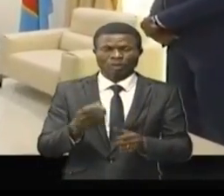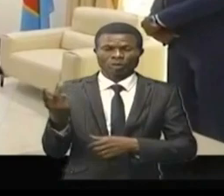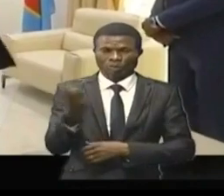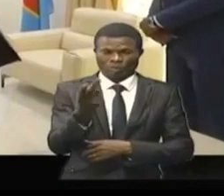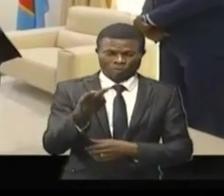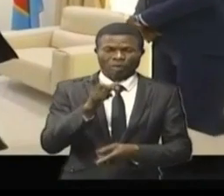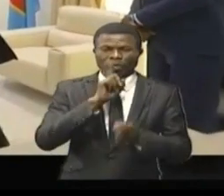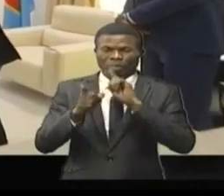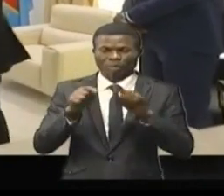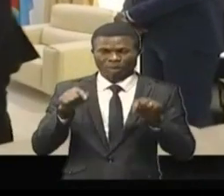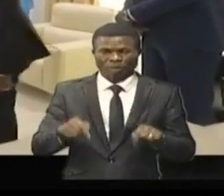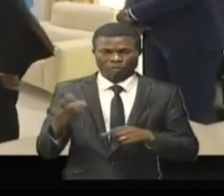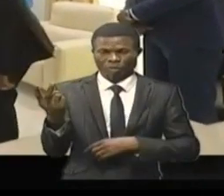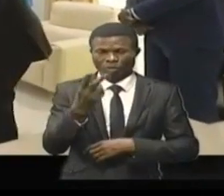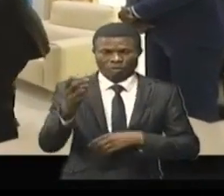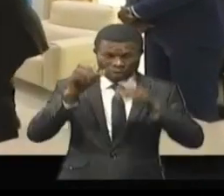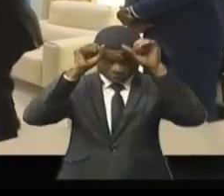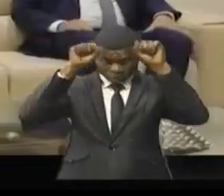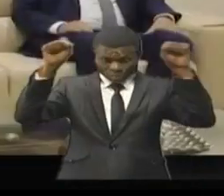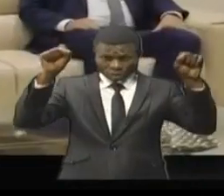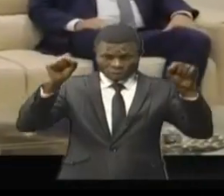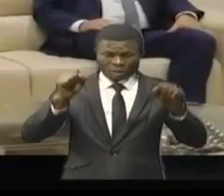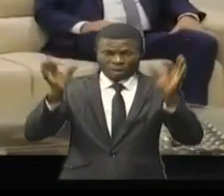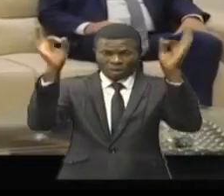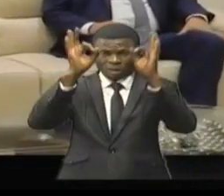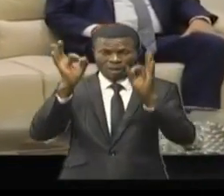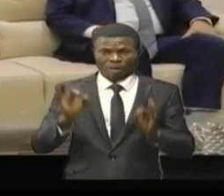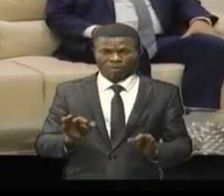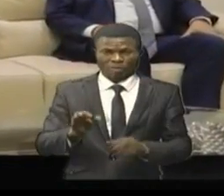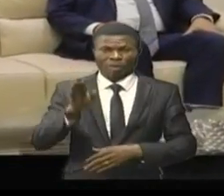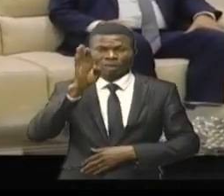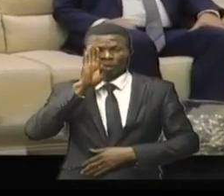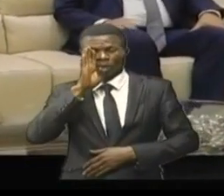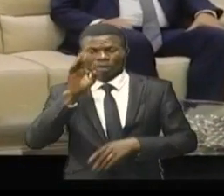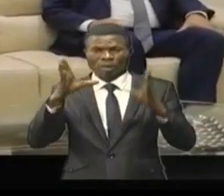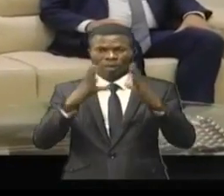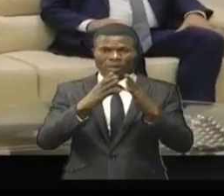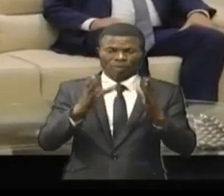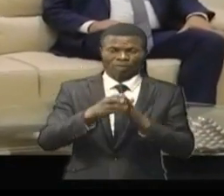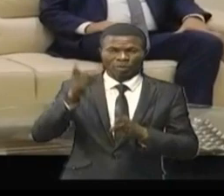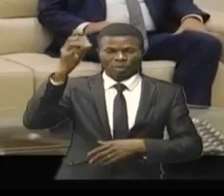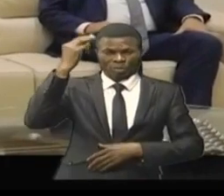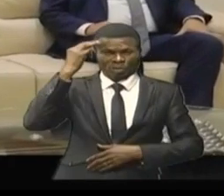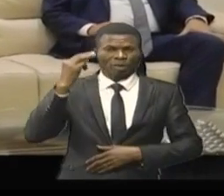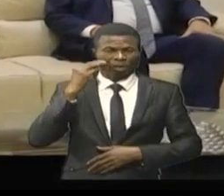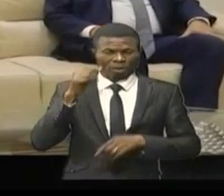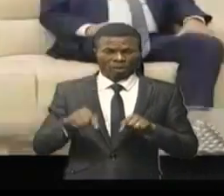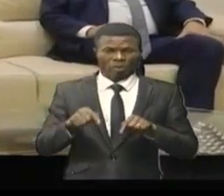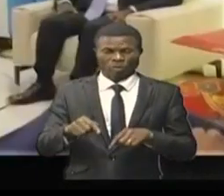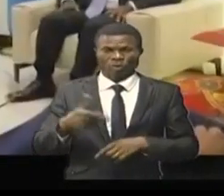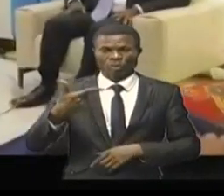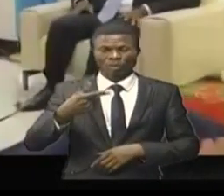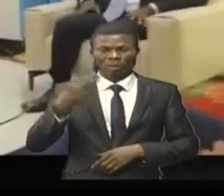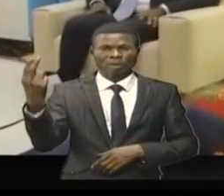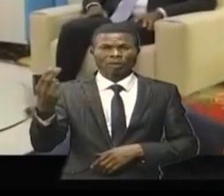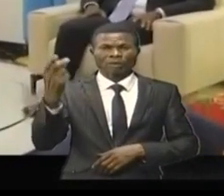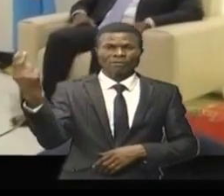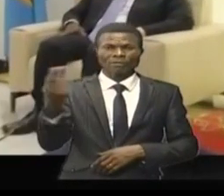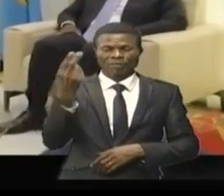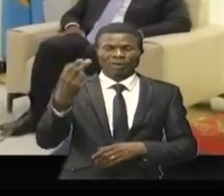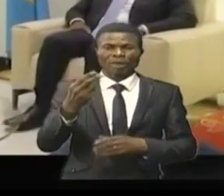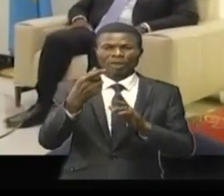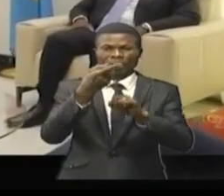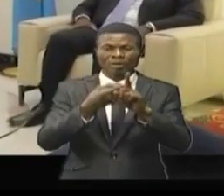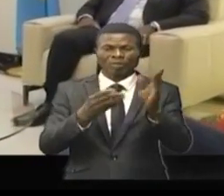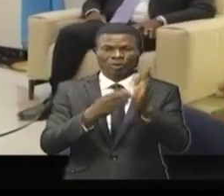le président de la Fédération Wallonie-Bruxelles, Pierre-Yves Jaolet, à la primature ce mardi 20 septembre 2022. Et c'est là,